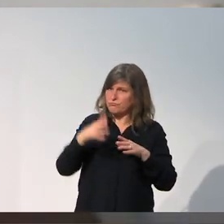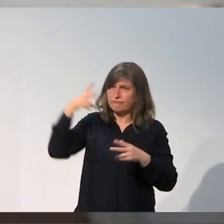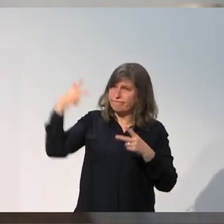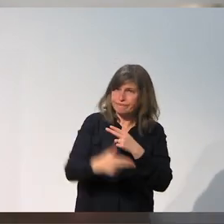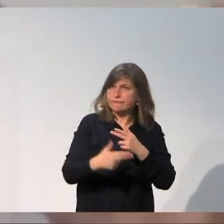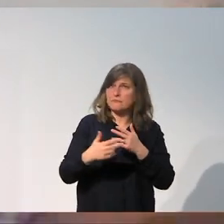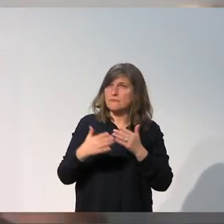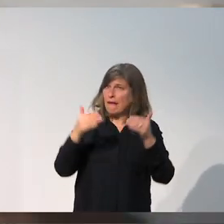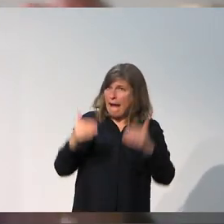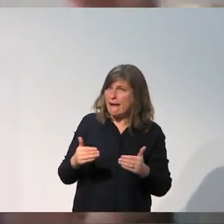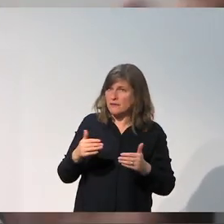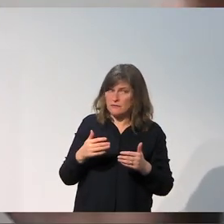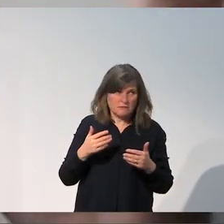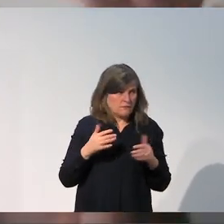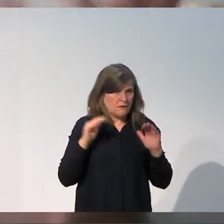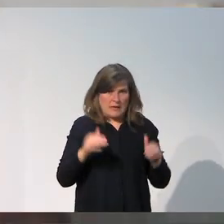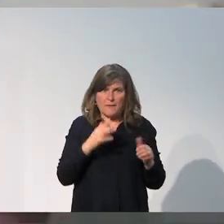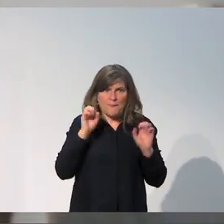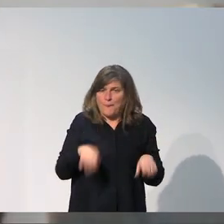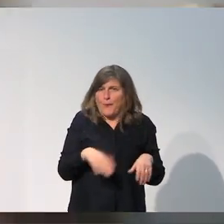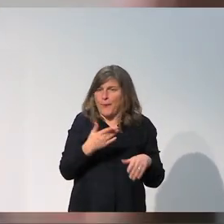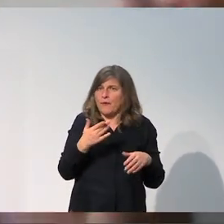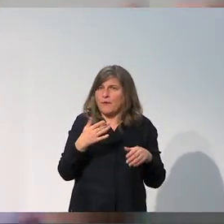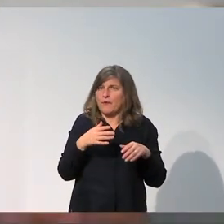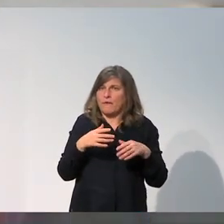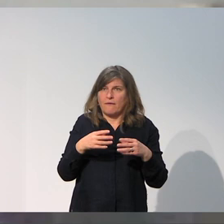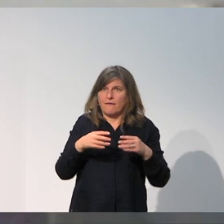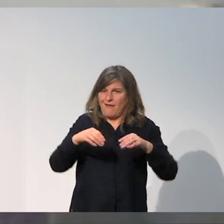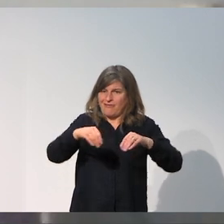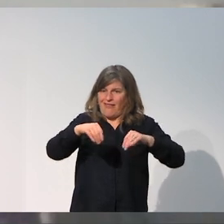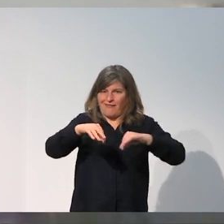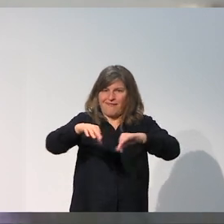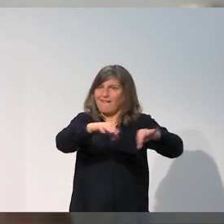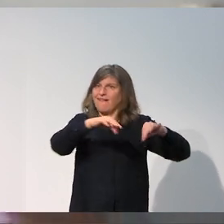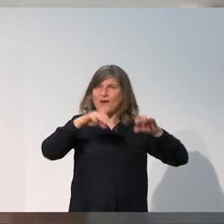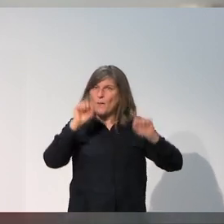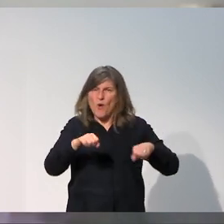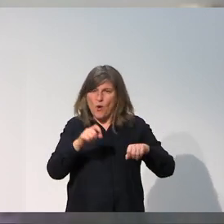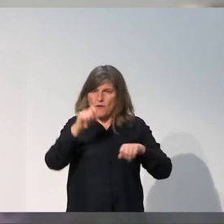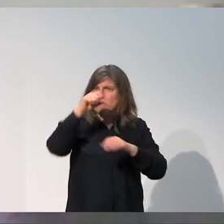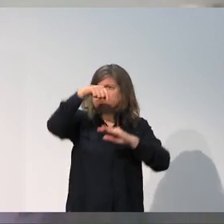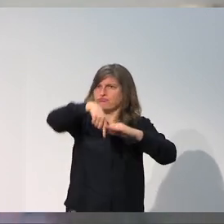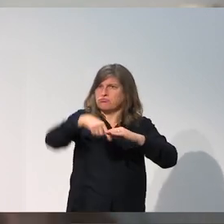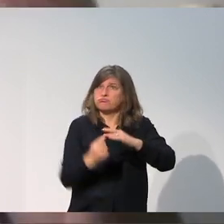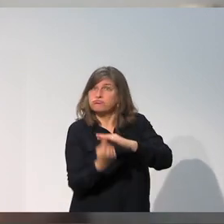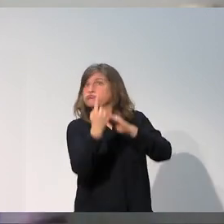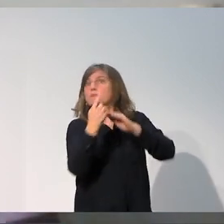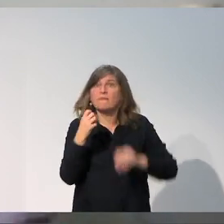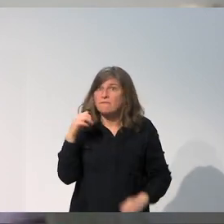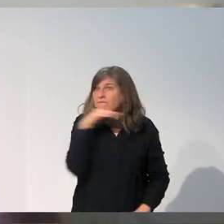qui, on pourrait jeter n'importe quelle graine et en quelques heures ça pourrait naître, ça montre encore une fois cette